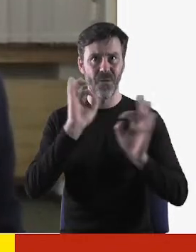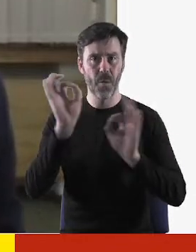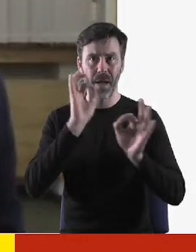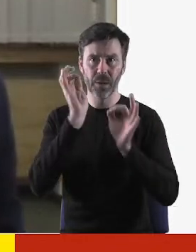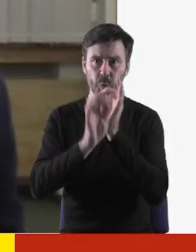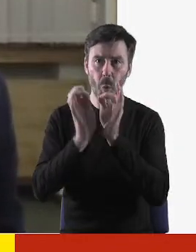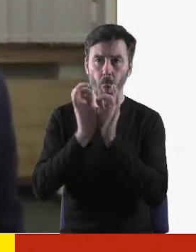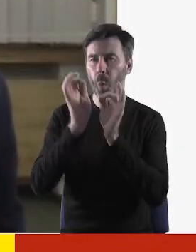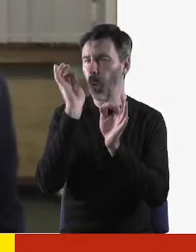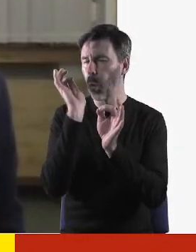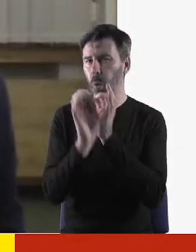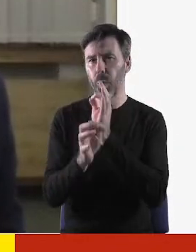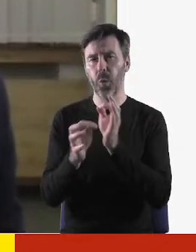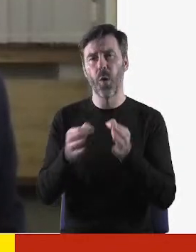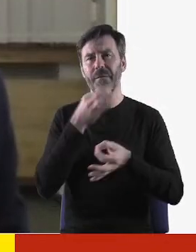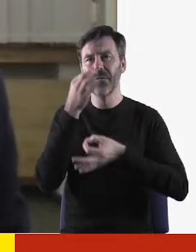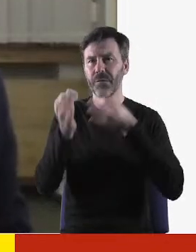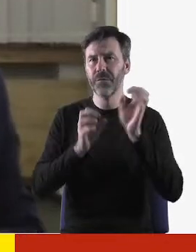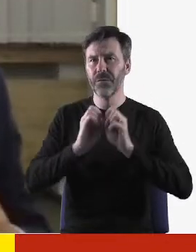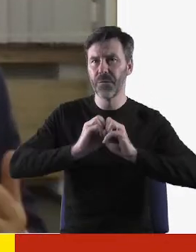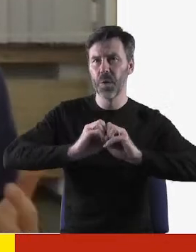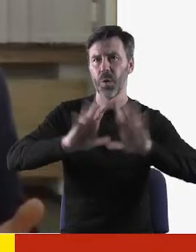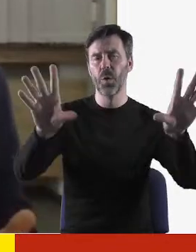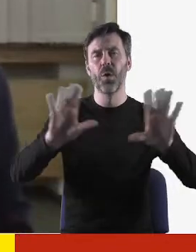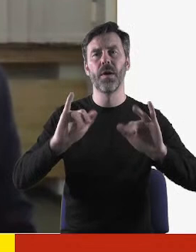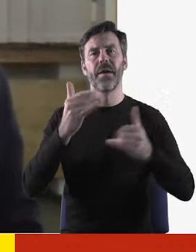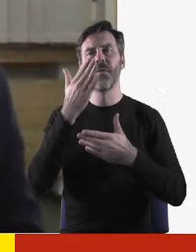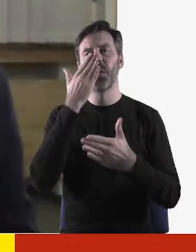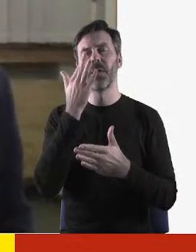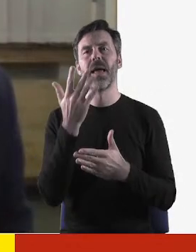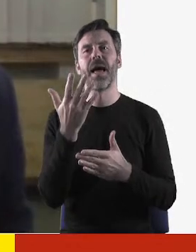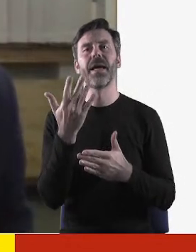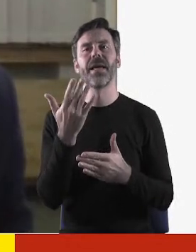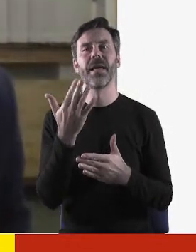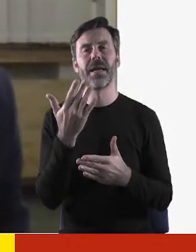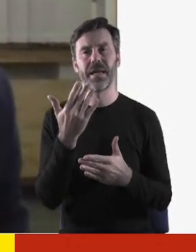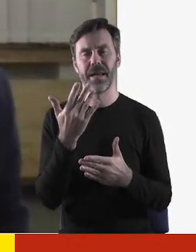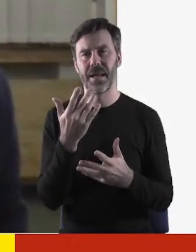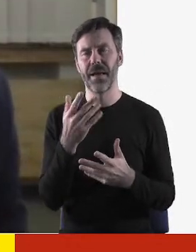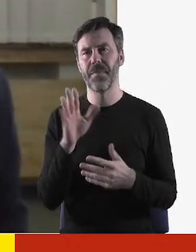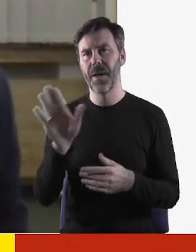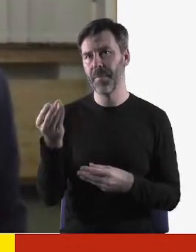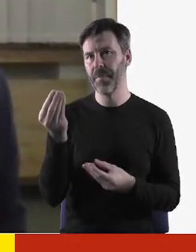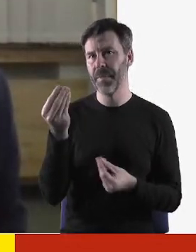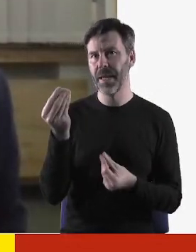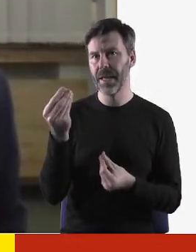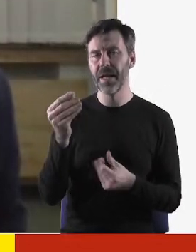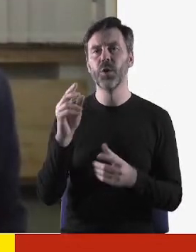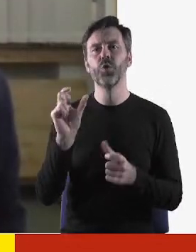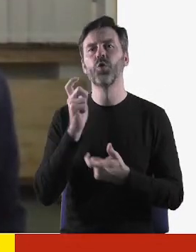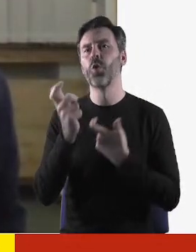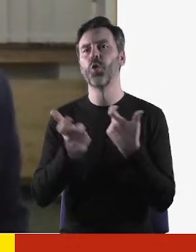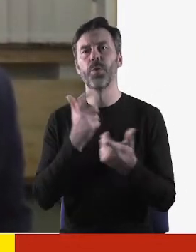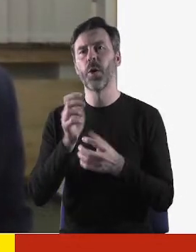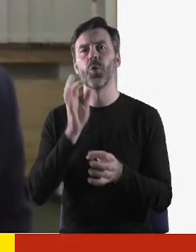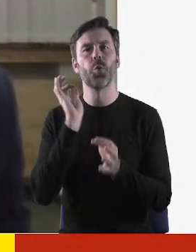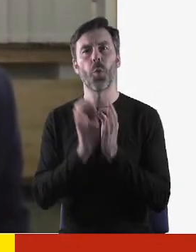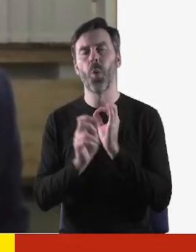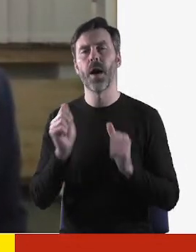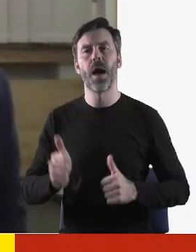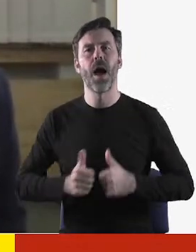precyzyjne co do ilości nakładu sił i środków po to, by promować